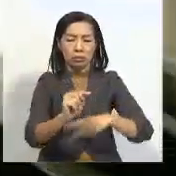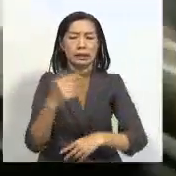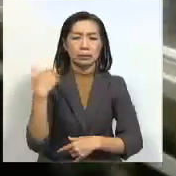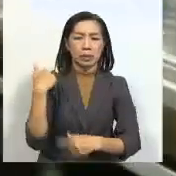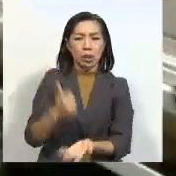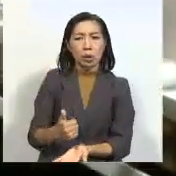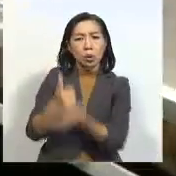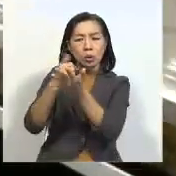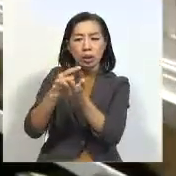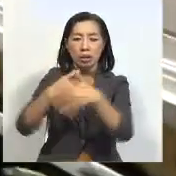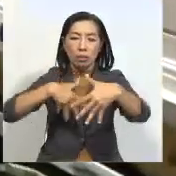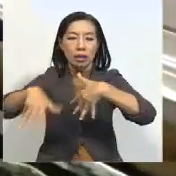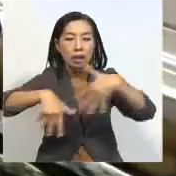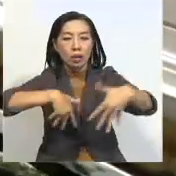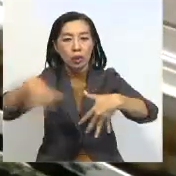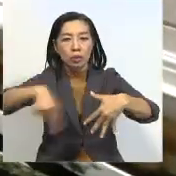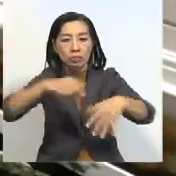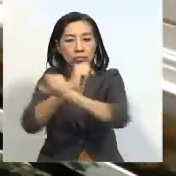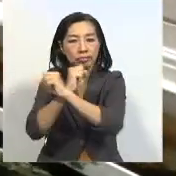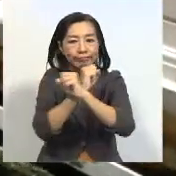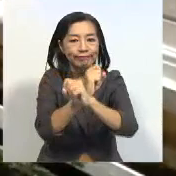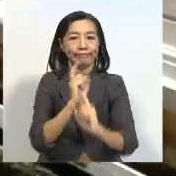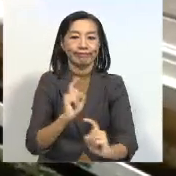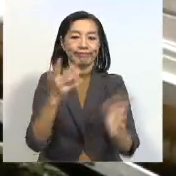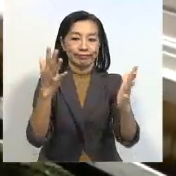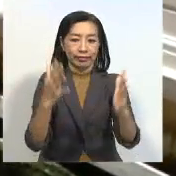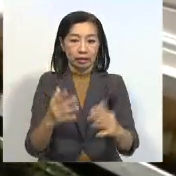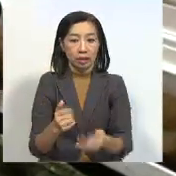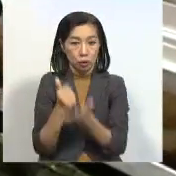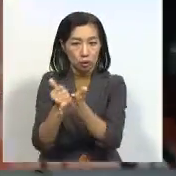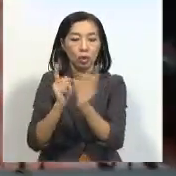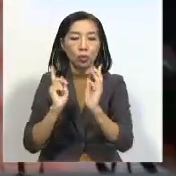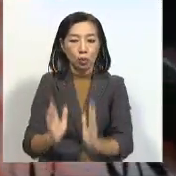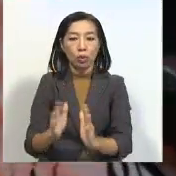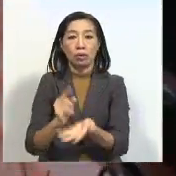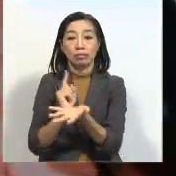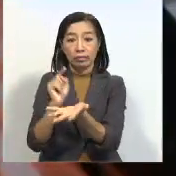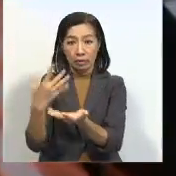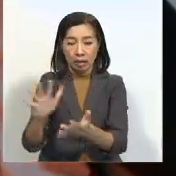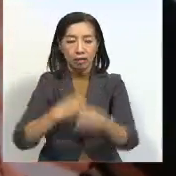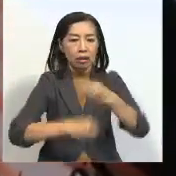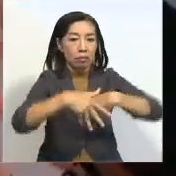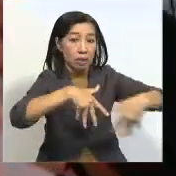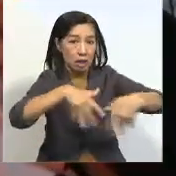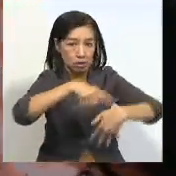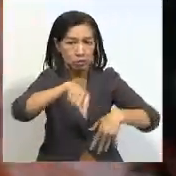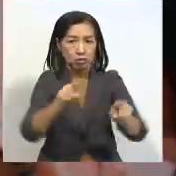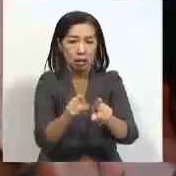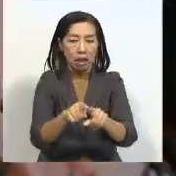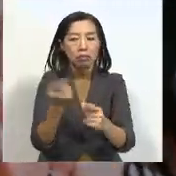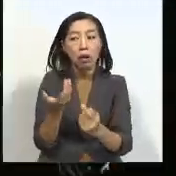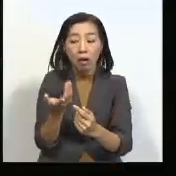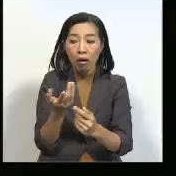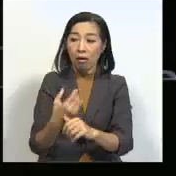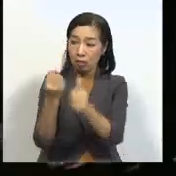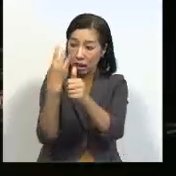ะช่วยสร้างความปลอดภัยให้กับผู้ที่ไปร่วมงานลอยกระทงเท่านั้นอีกส่วนสำคัญคือประชาชนเองที่จะต้องร่วมมือใน